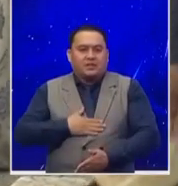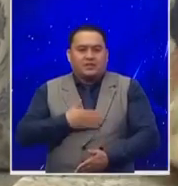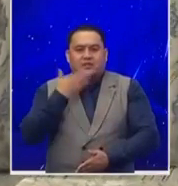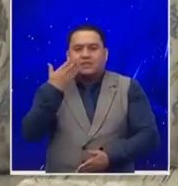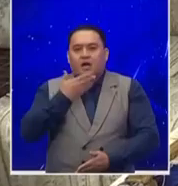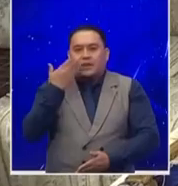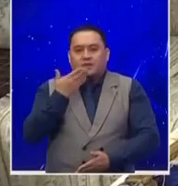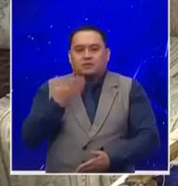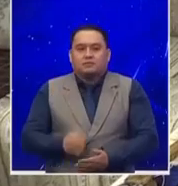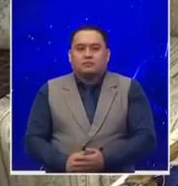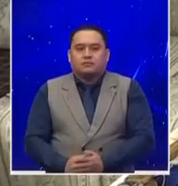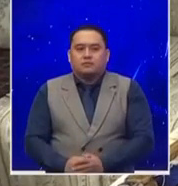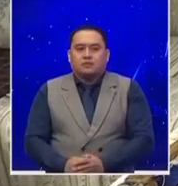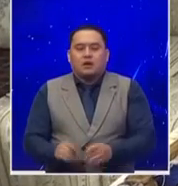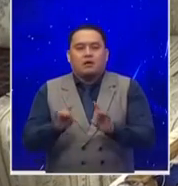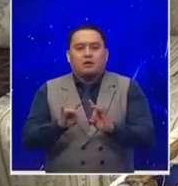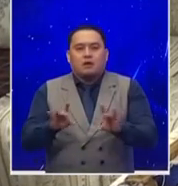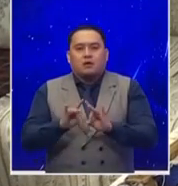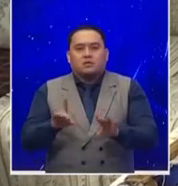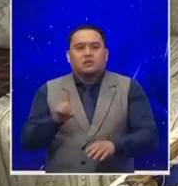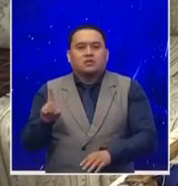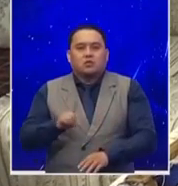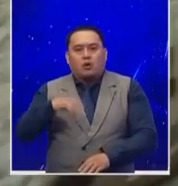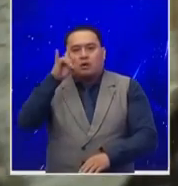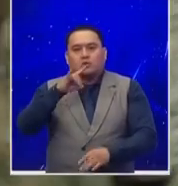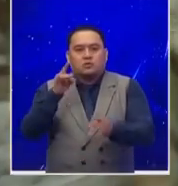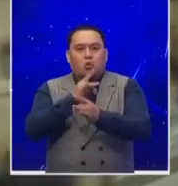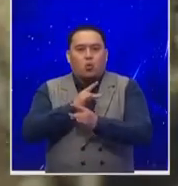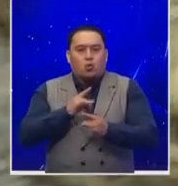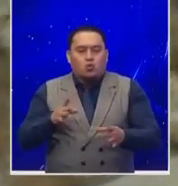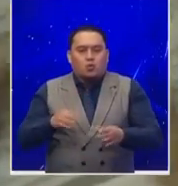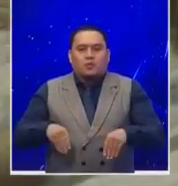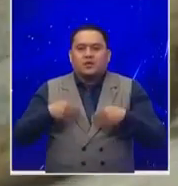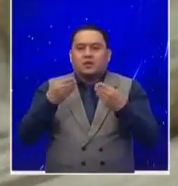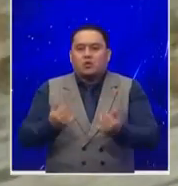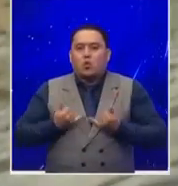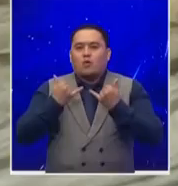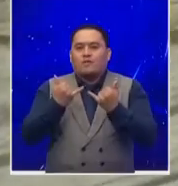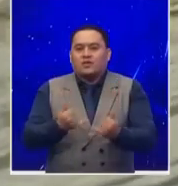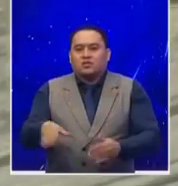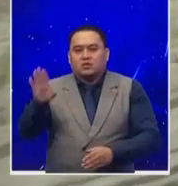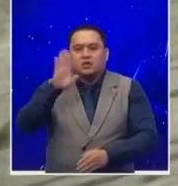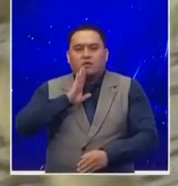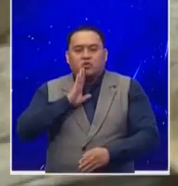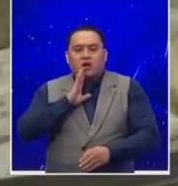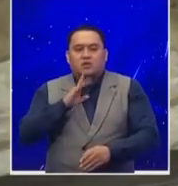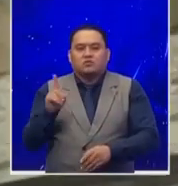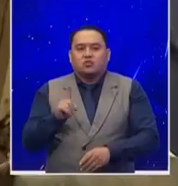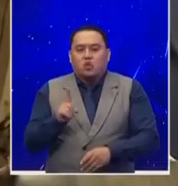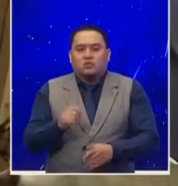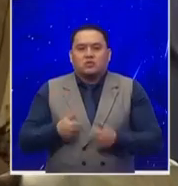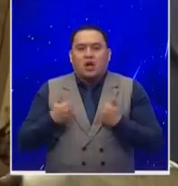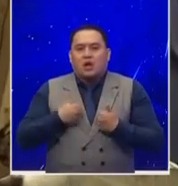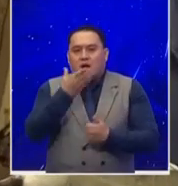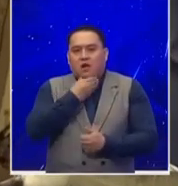ненавязчивый аромат. Как рассказывает Даулет Даданбаев, в казахской культуре камчу преподносили как дар даже девушкам. Такое изделие всегда